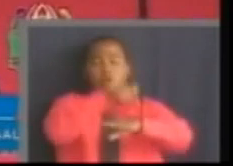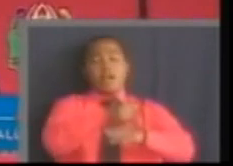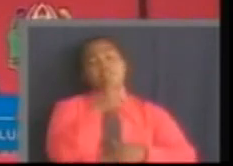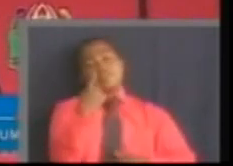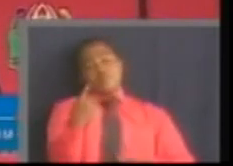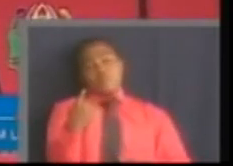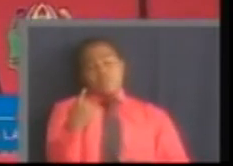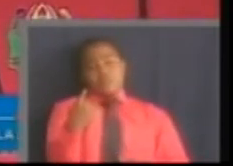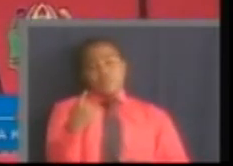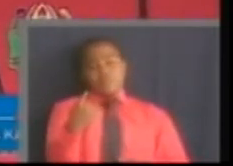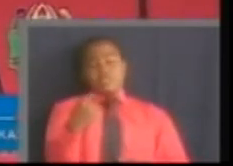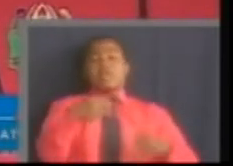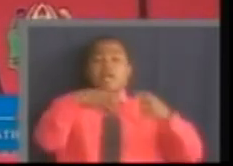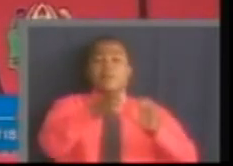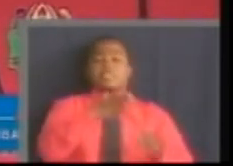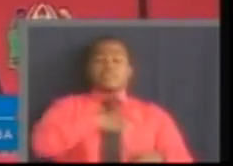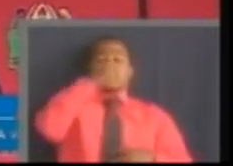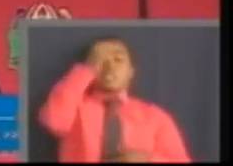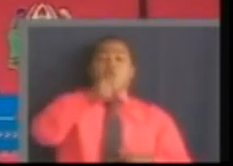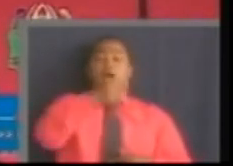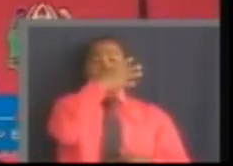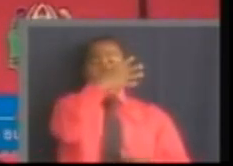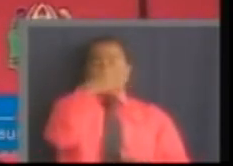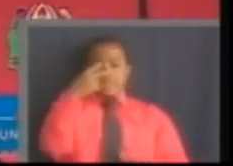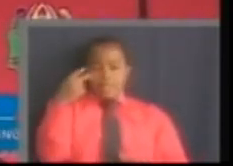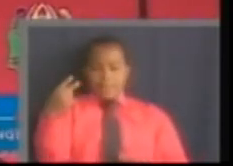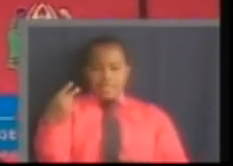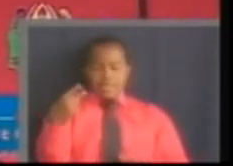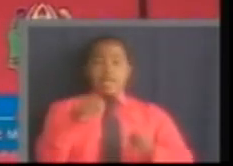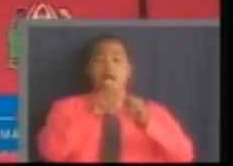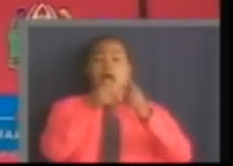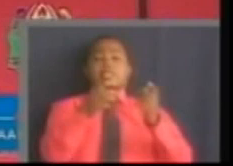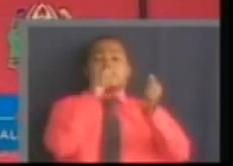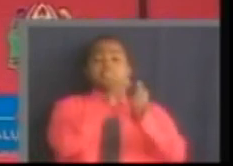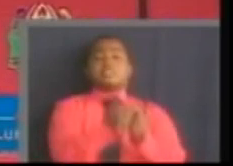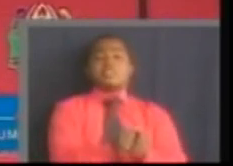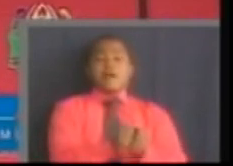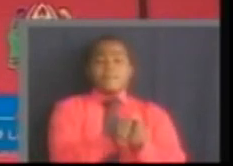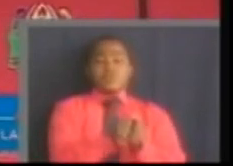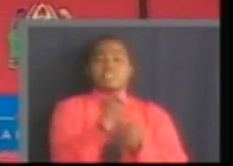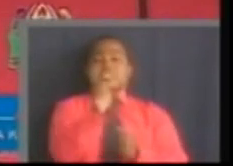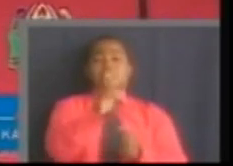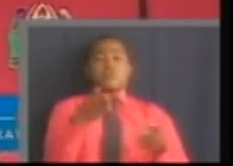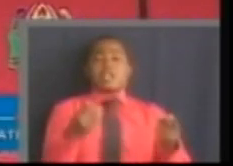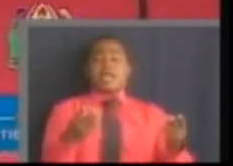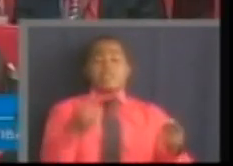yetu ina watu 52, lakini ni jambo adimu sana kuona watu 52 wote wamepatikana kwa